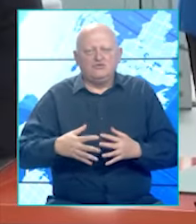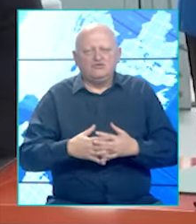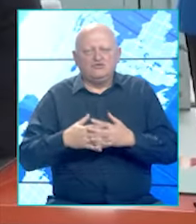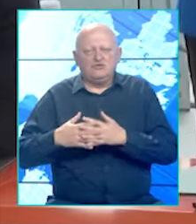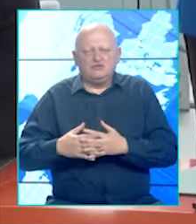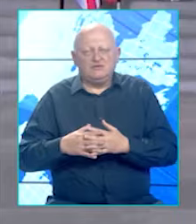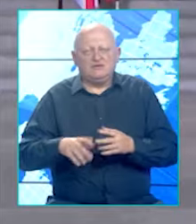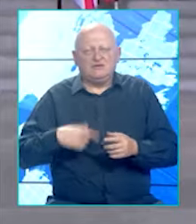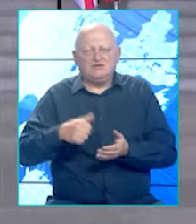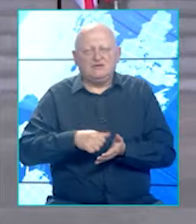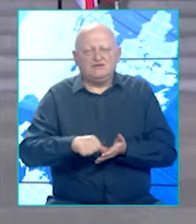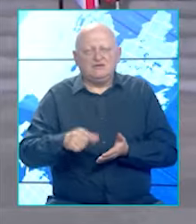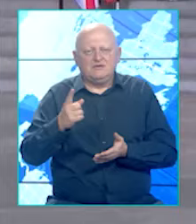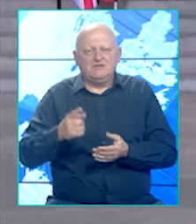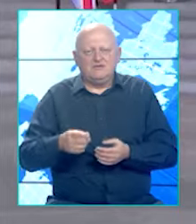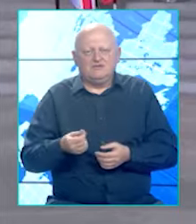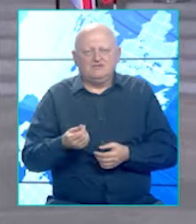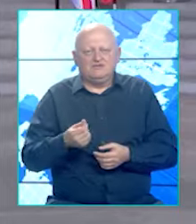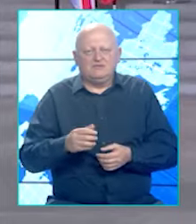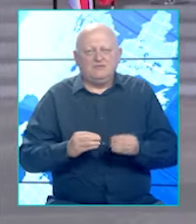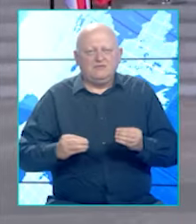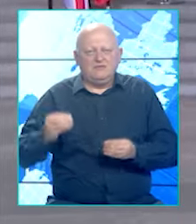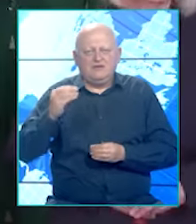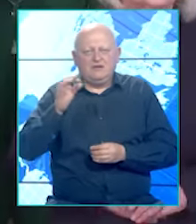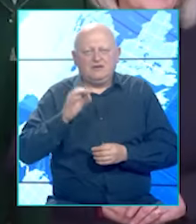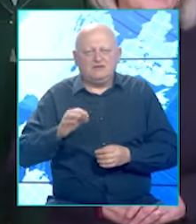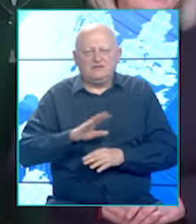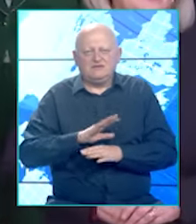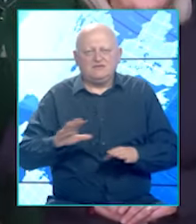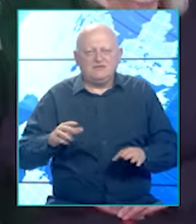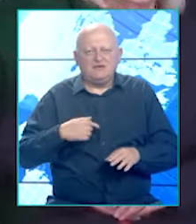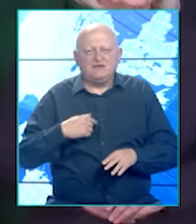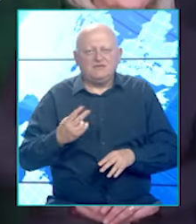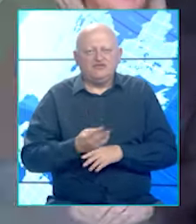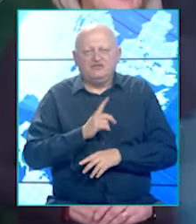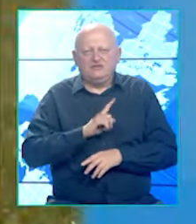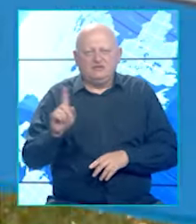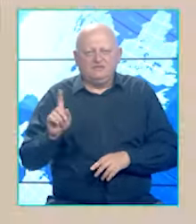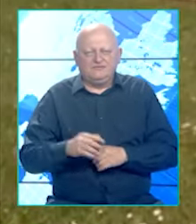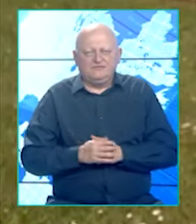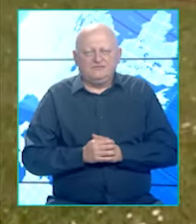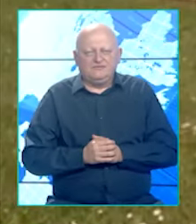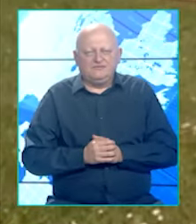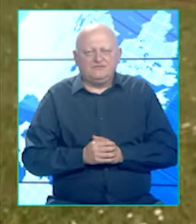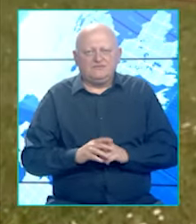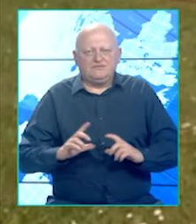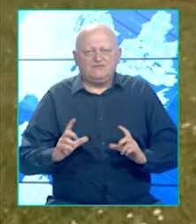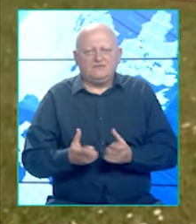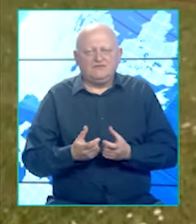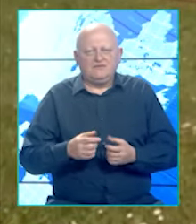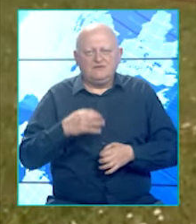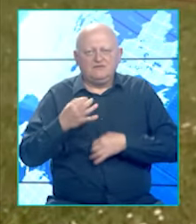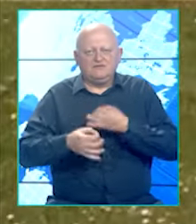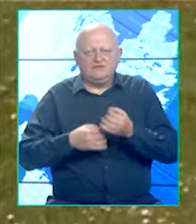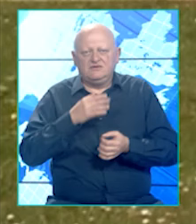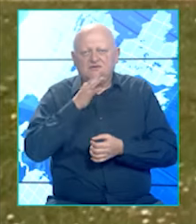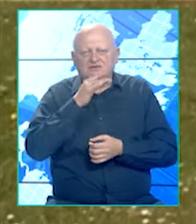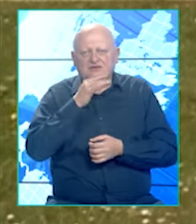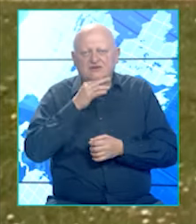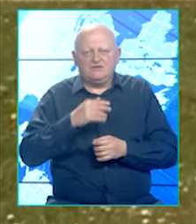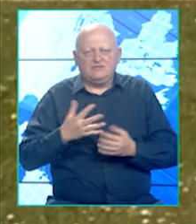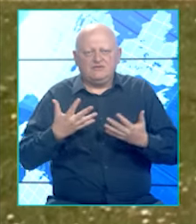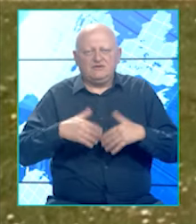suradnju. Slijedi isplata prve tranše iz plana rasta, svima izuzev našoj zemlji. Uhićenja i istraga u